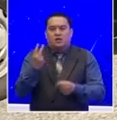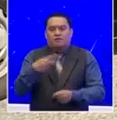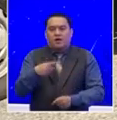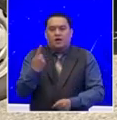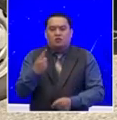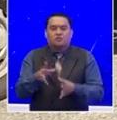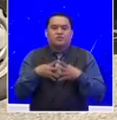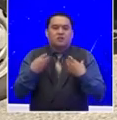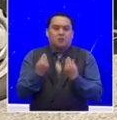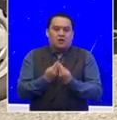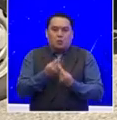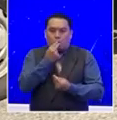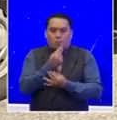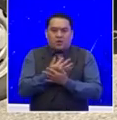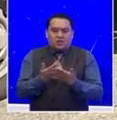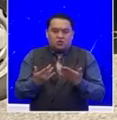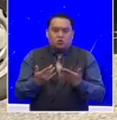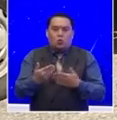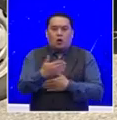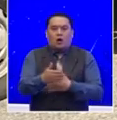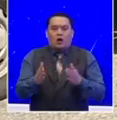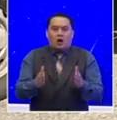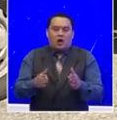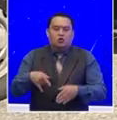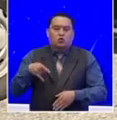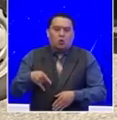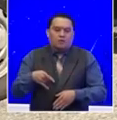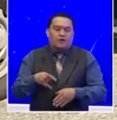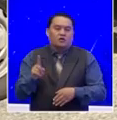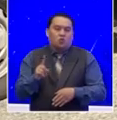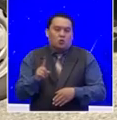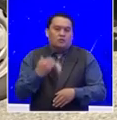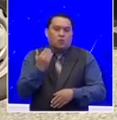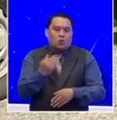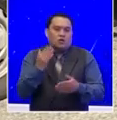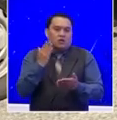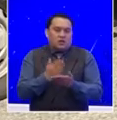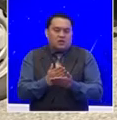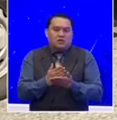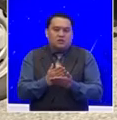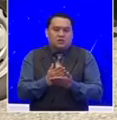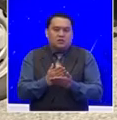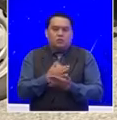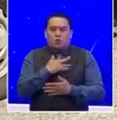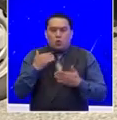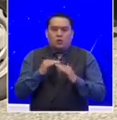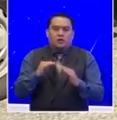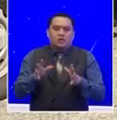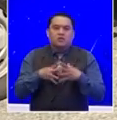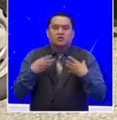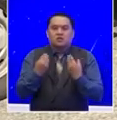21 семье продуктовые посылки. Это семьи, которые имеют многодетные